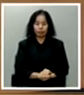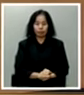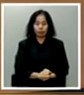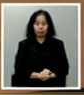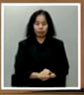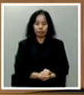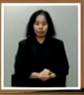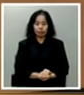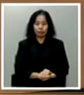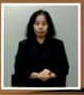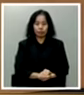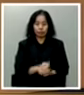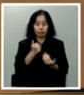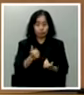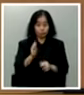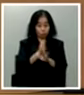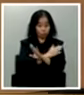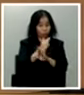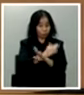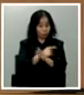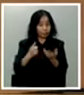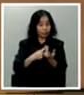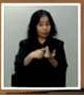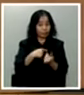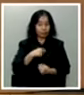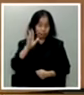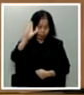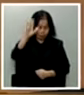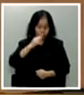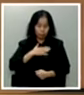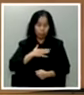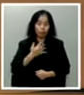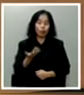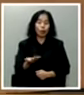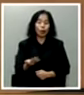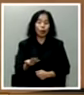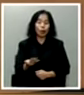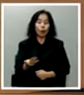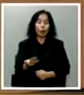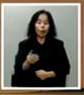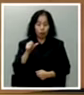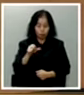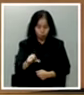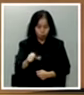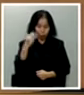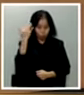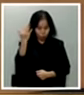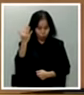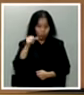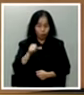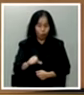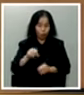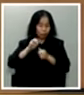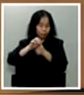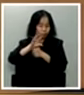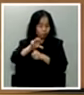ก่อนที่ท่านจะเช็คองค์ประชุมนะครับ ผมรอผมจะกดออดและคอดให้พวกเรา